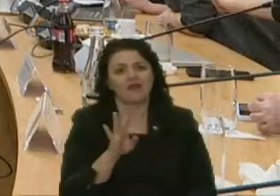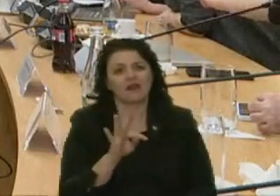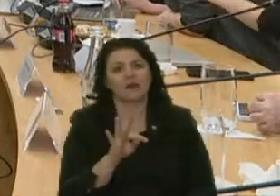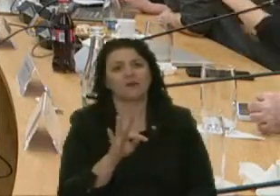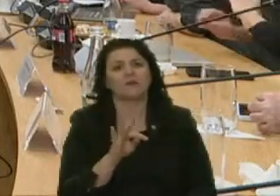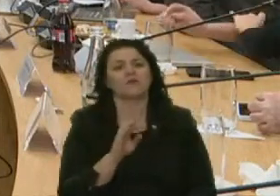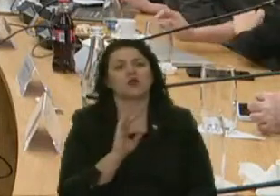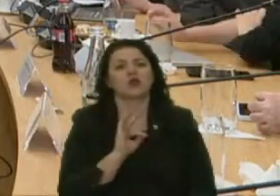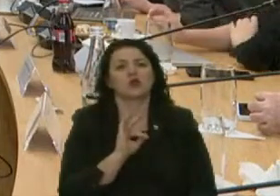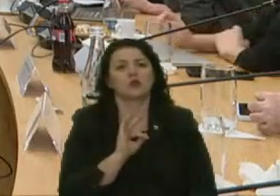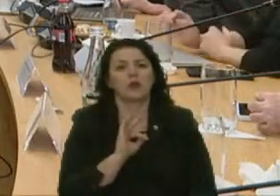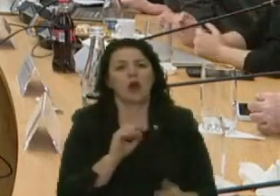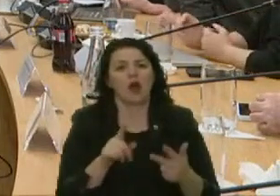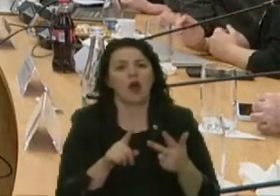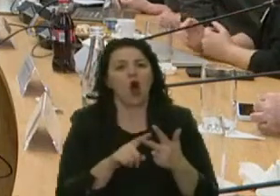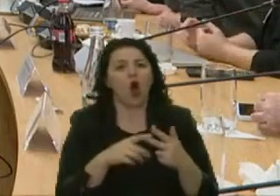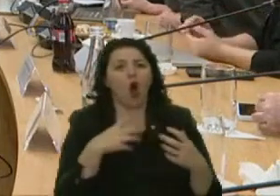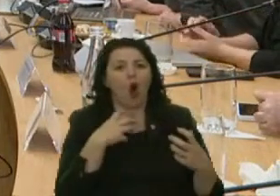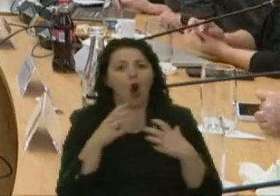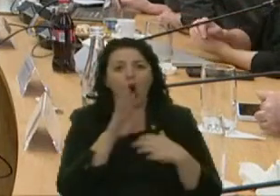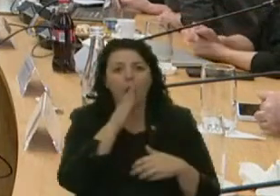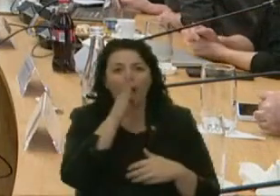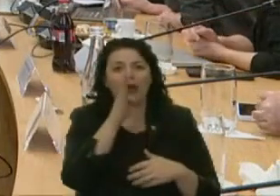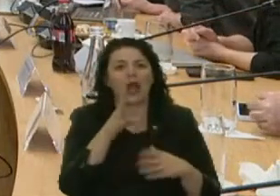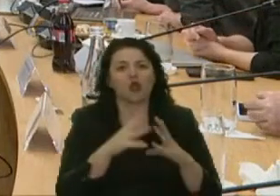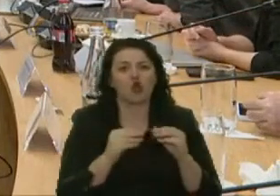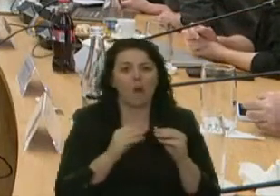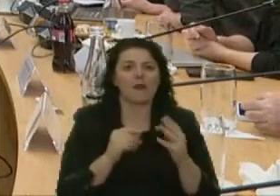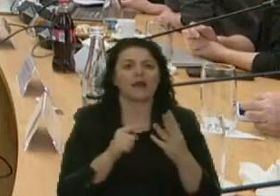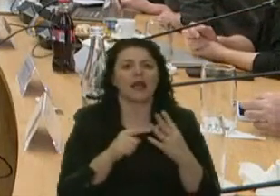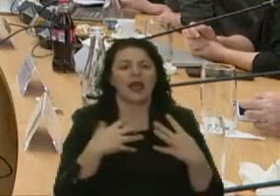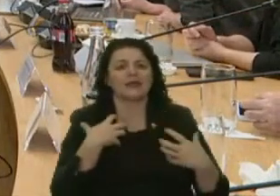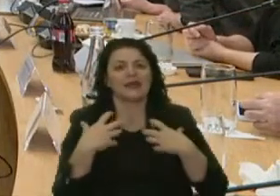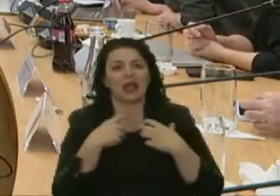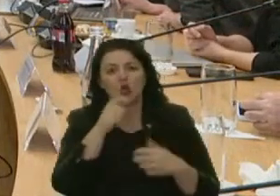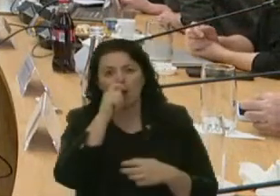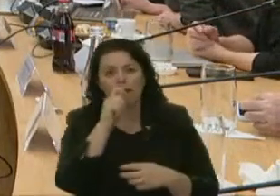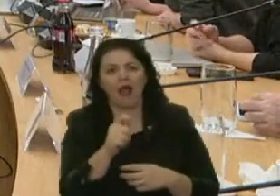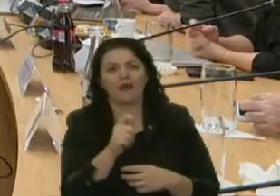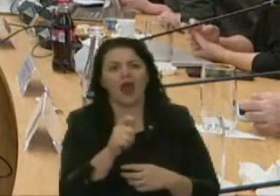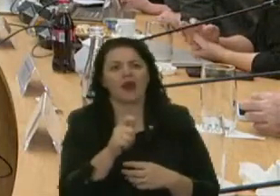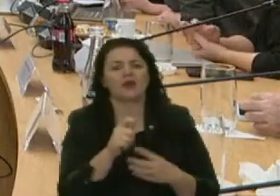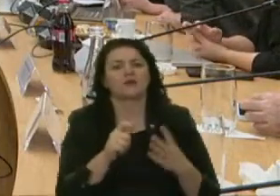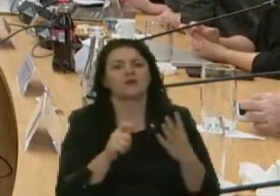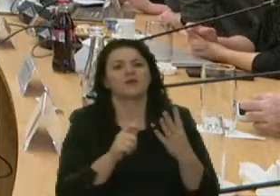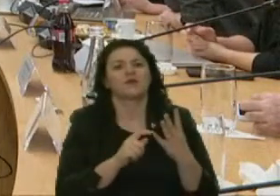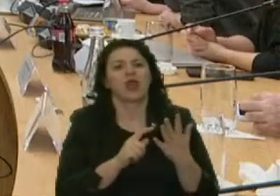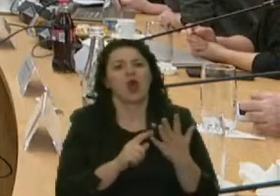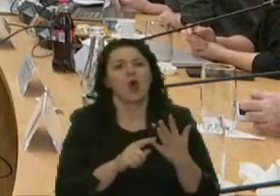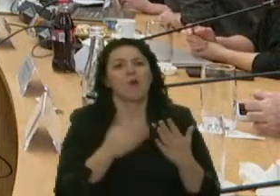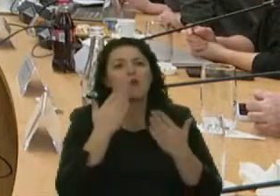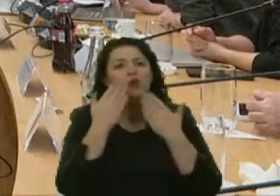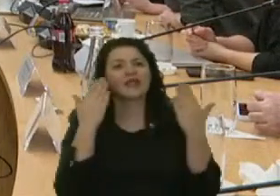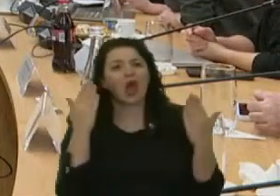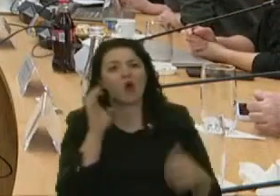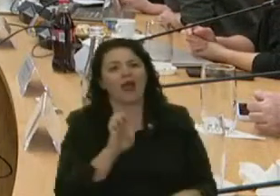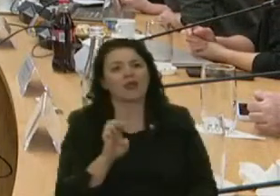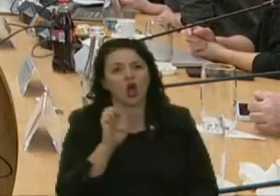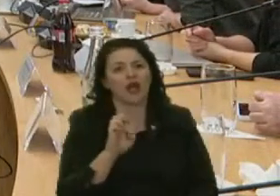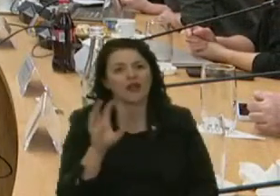Tudor Giurgiu și Cristian hordilă Opera Națională Română Teatrul maghiar de stat prin Tom p gabo muzeul etnografic al